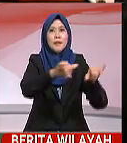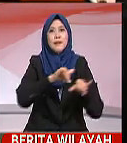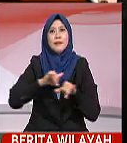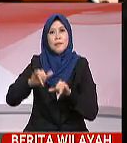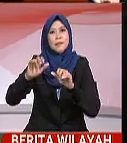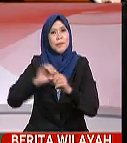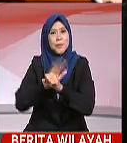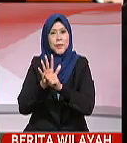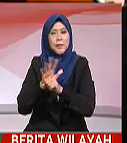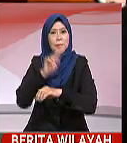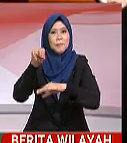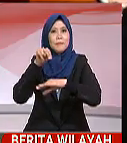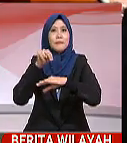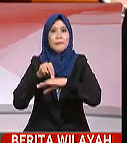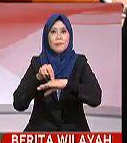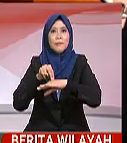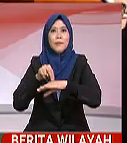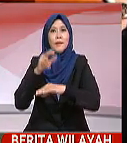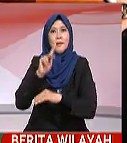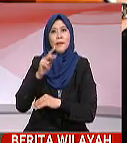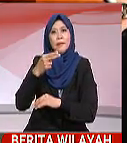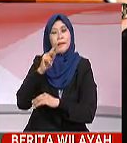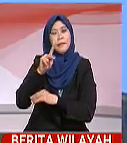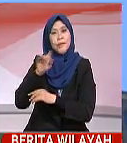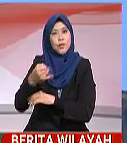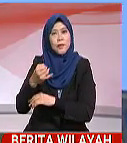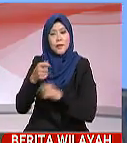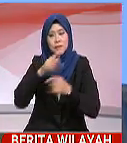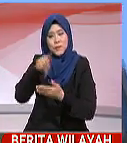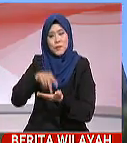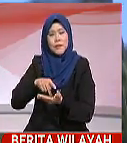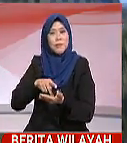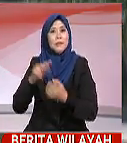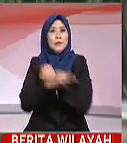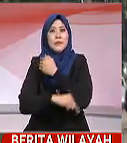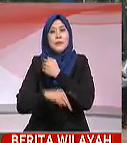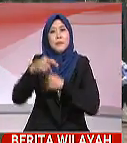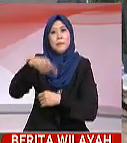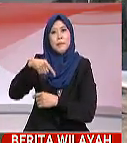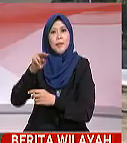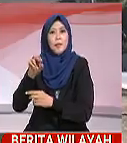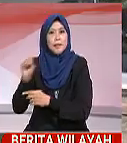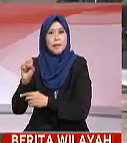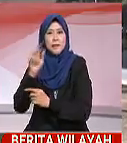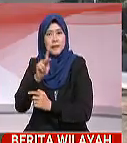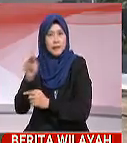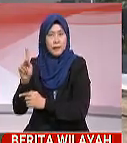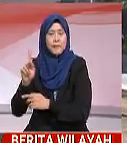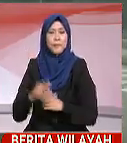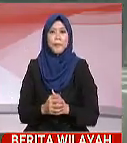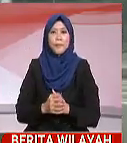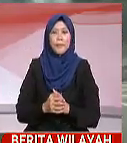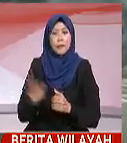Imunisasi COVID-19 Kebangsaan, Hairi Jamaluddin di Pusat Pentadbiran Negeri Sabah, PPNS Kota Kinabalu. Beliau